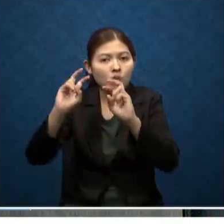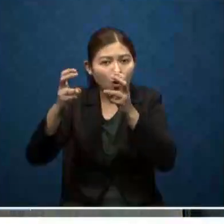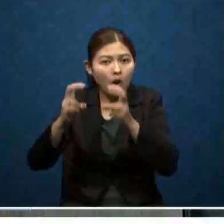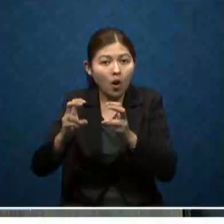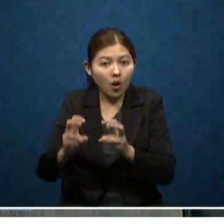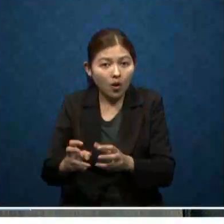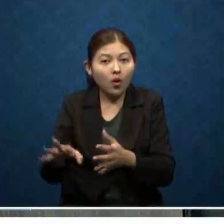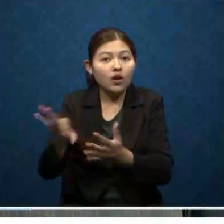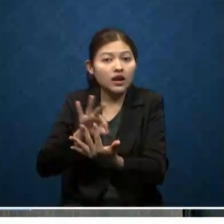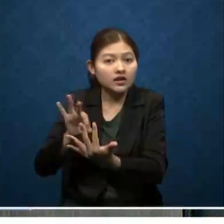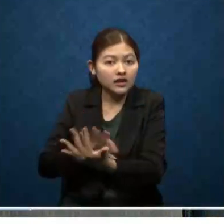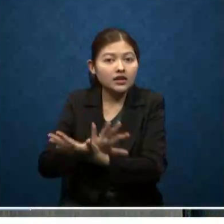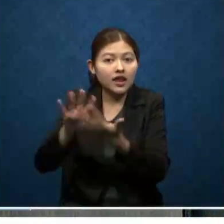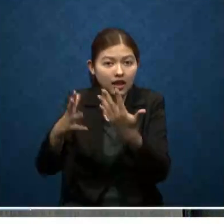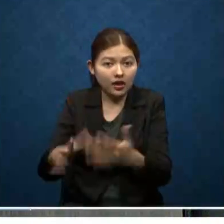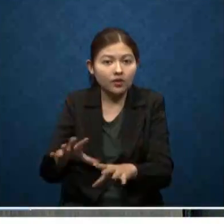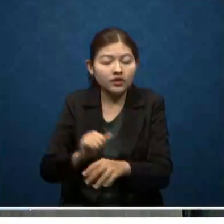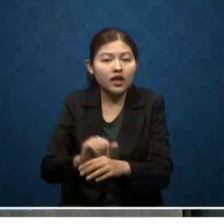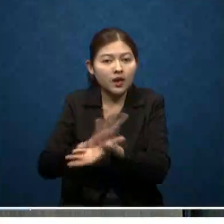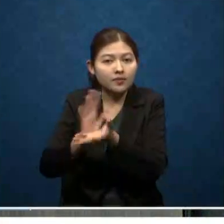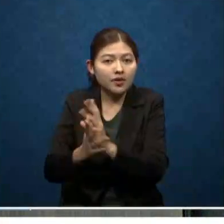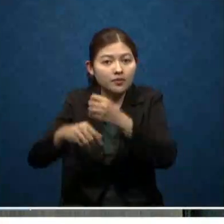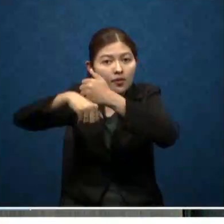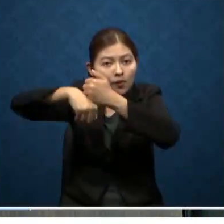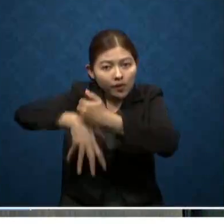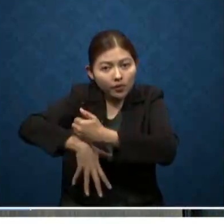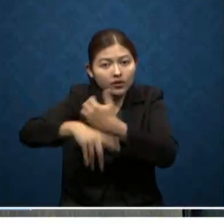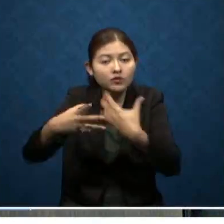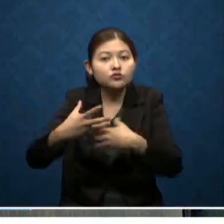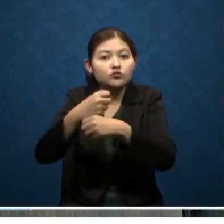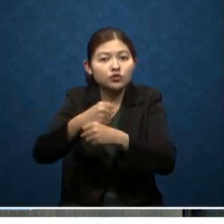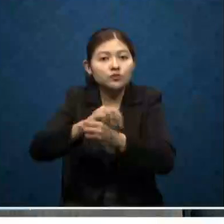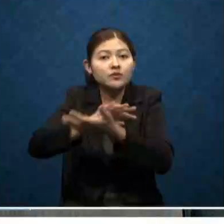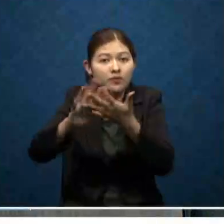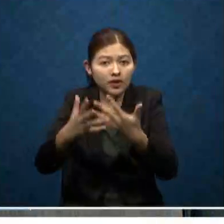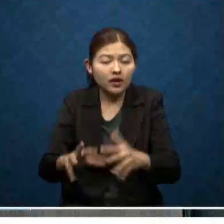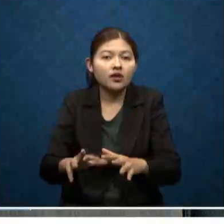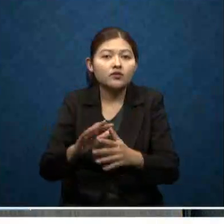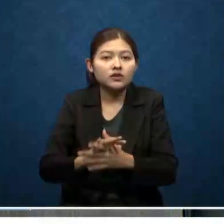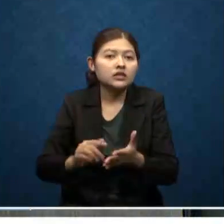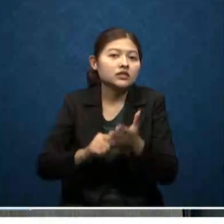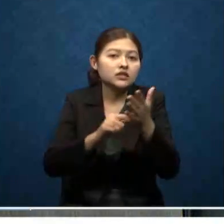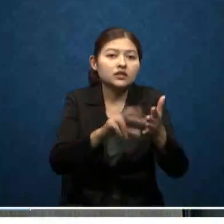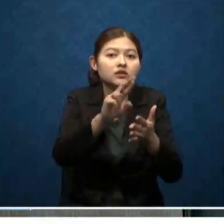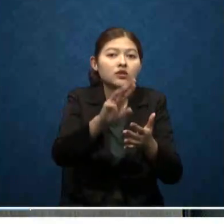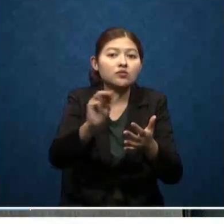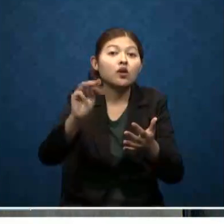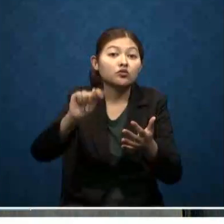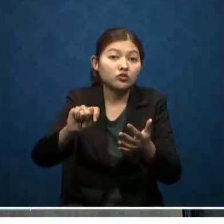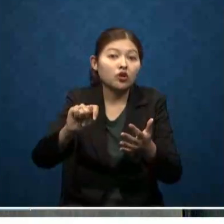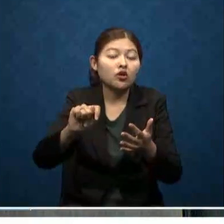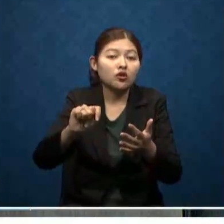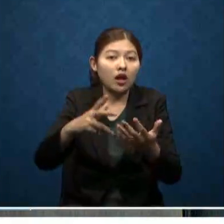เลือกประเด็นมาเรียบร้อยแล้วได้มีการปรับโครงสร้างสรุปรายงานเสร็จแล้วนำเสนอรัฐมนตรีแล้ว